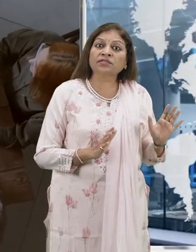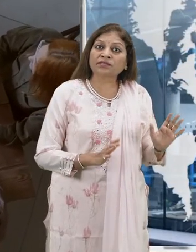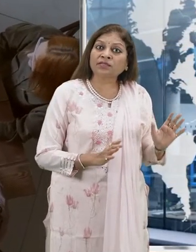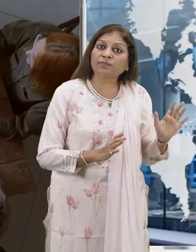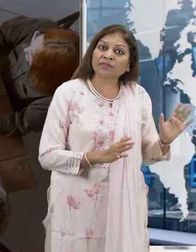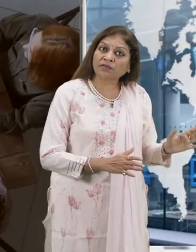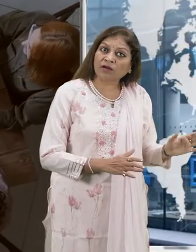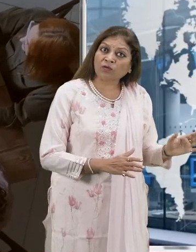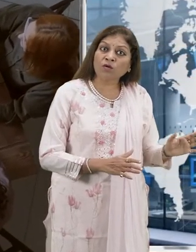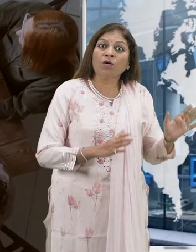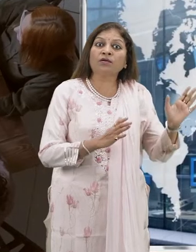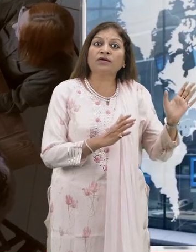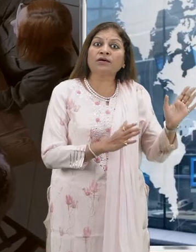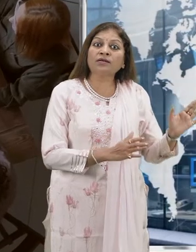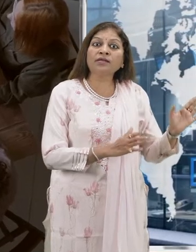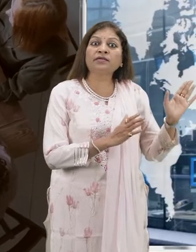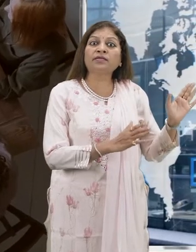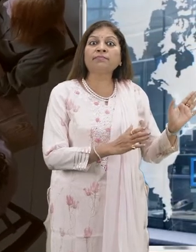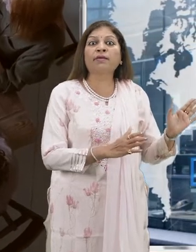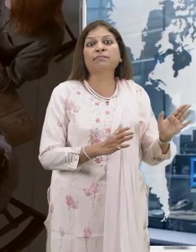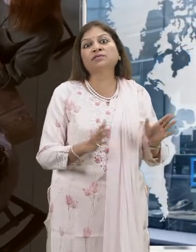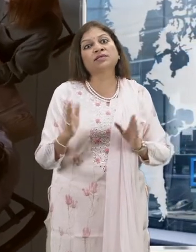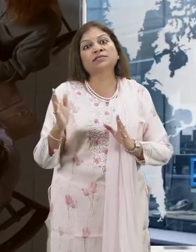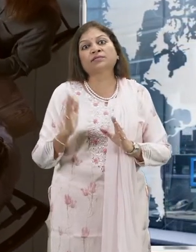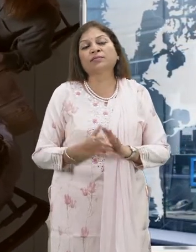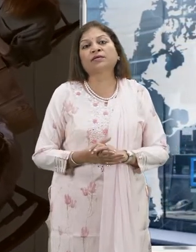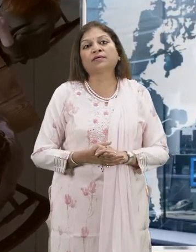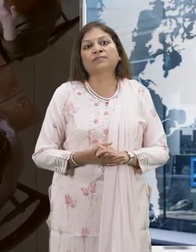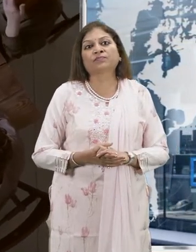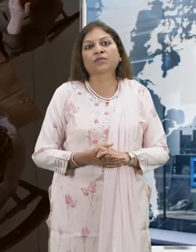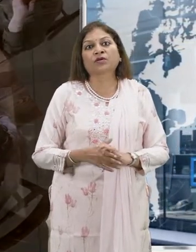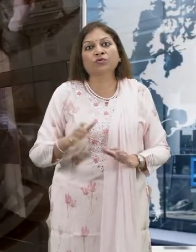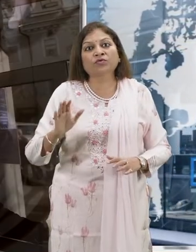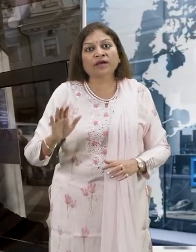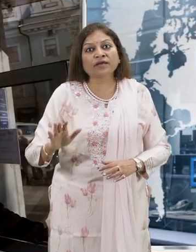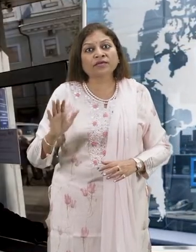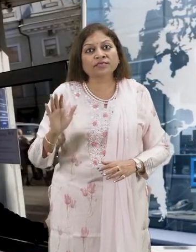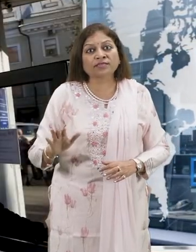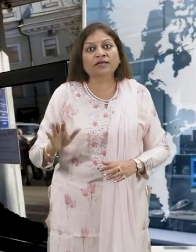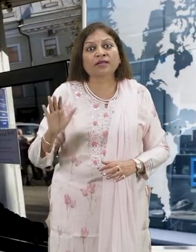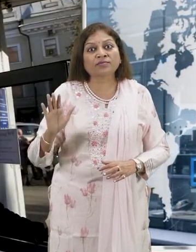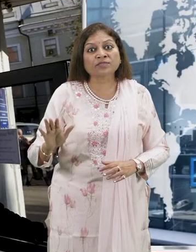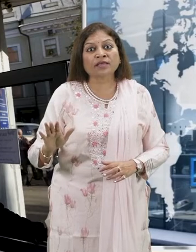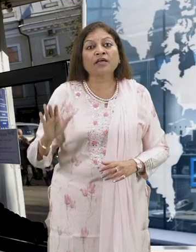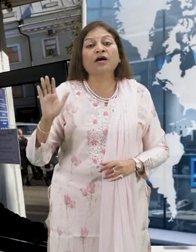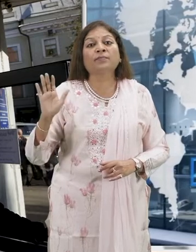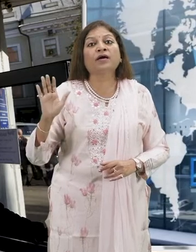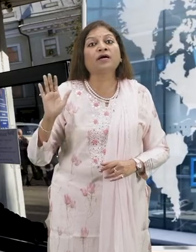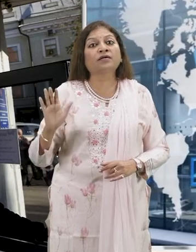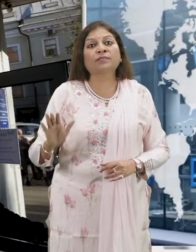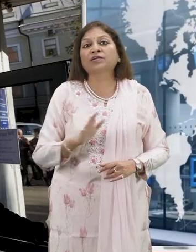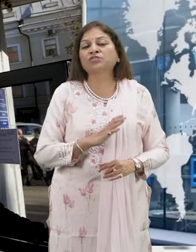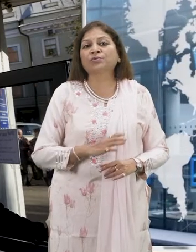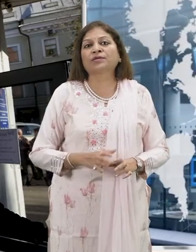अपने साथी पत्रकारों और अन्य टीम मेंबर्स के साथ मिलकर नोवाया गजेटा नाम से